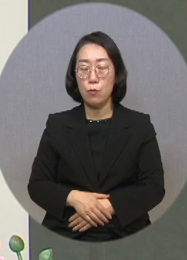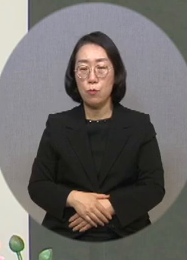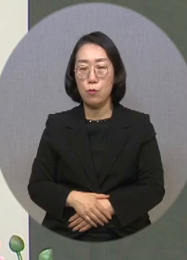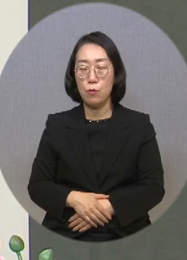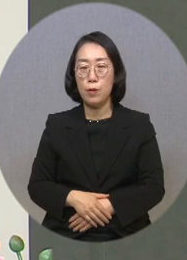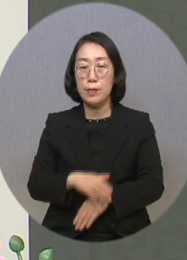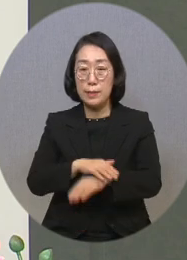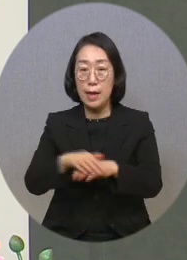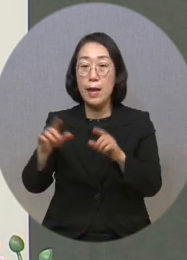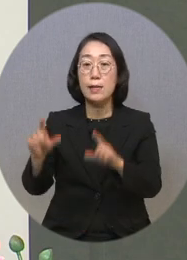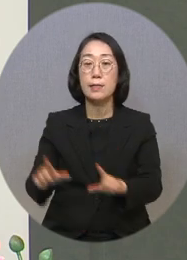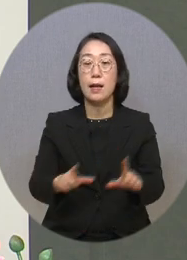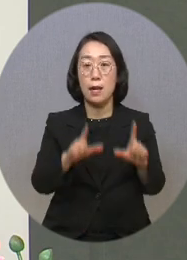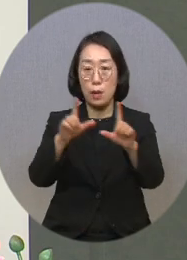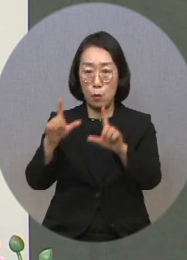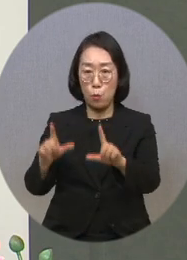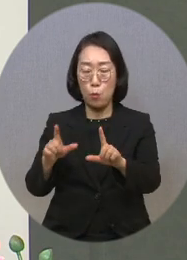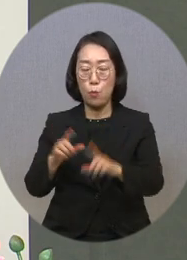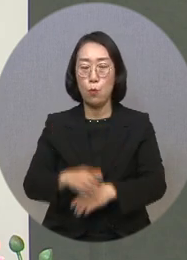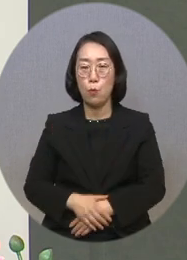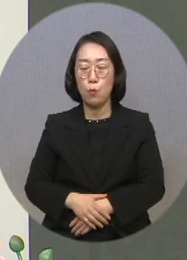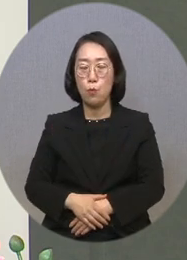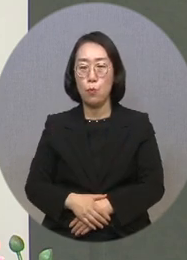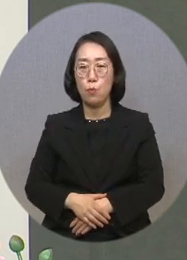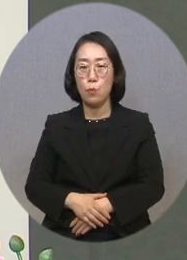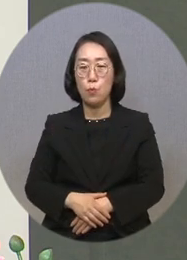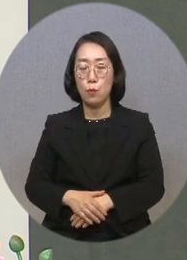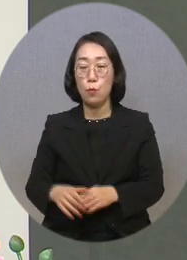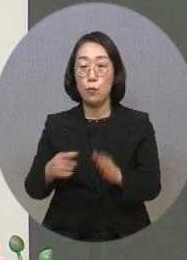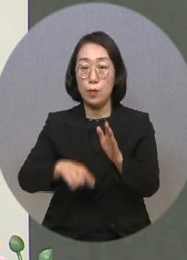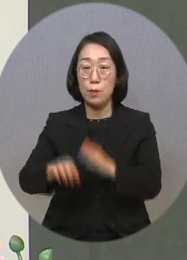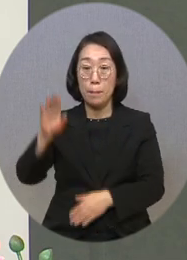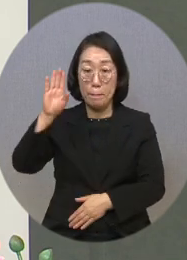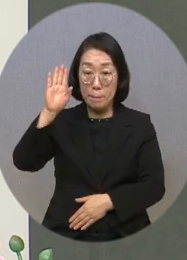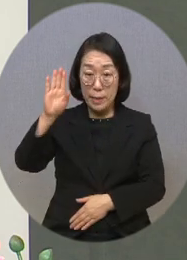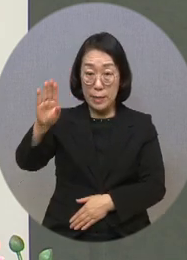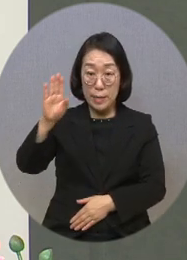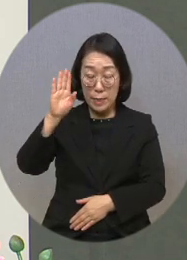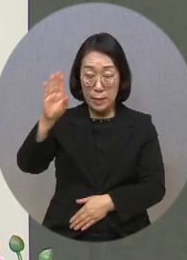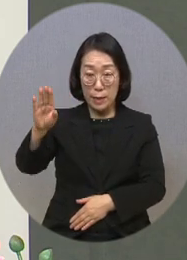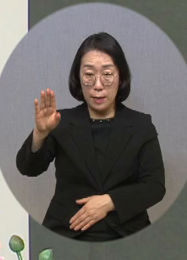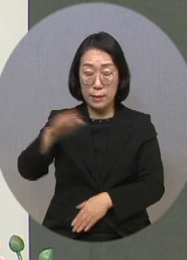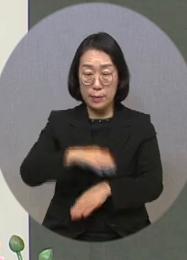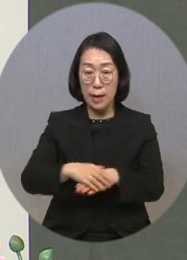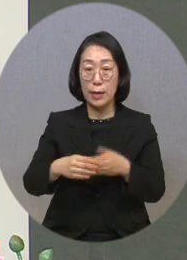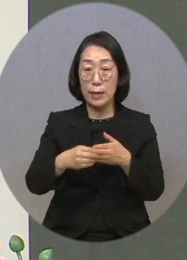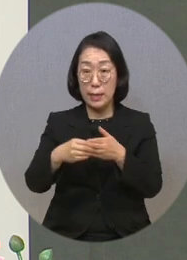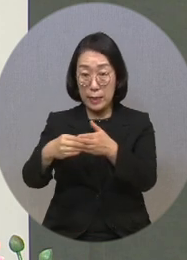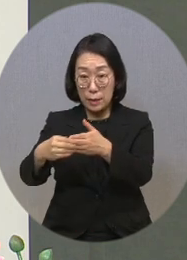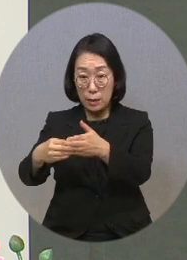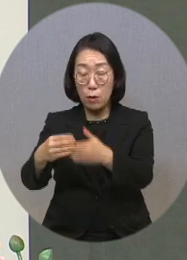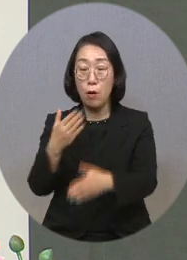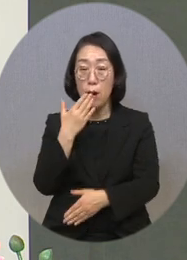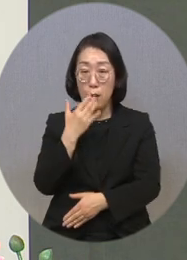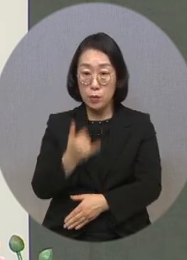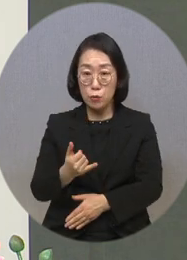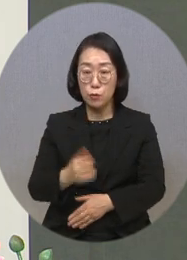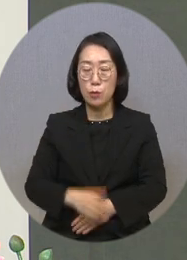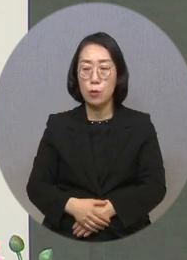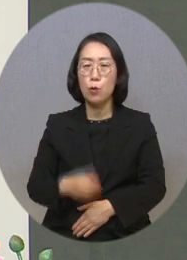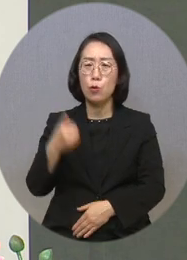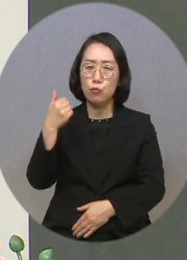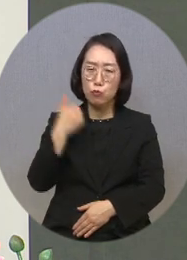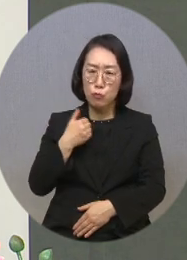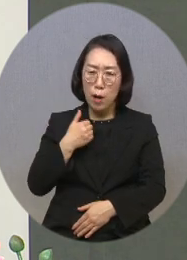우리나라가 잘 살고 또 잘 살기 위한 미래를 잘 이끌어갈 수 있는 주인공이 네.